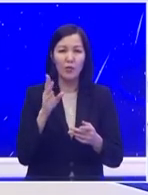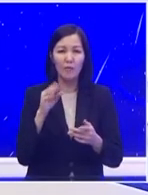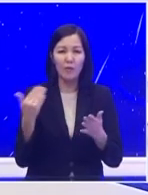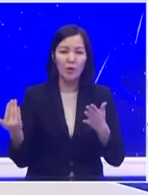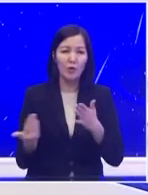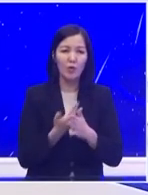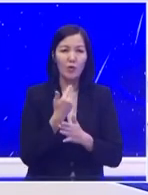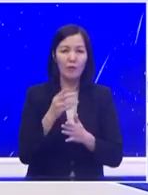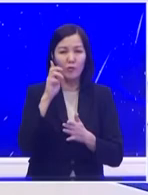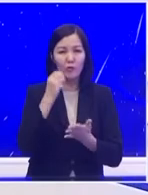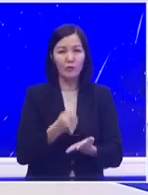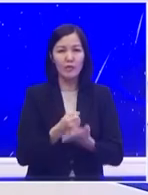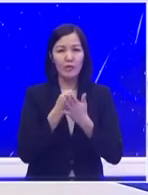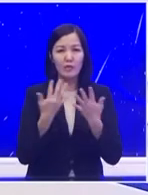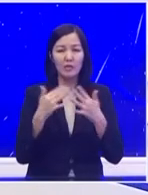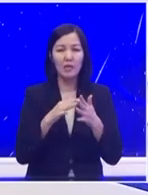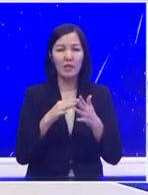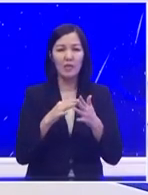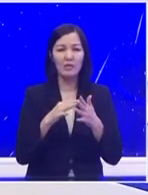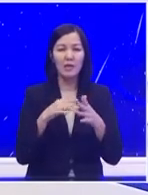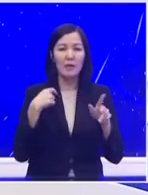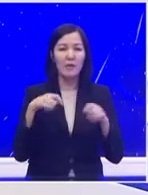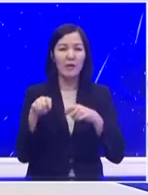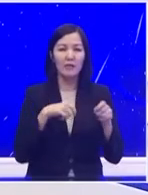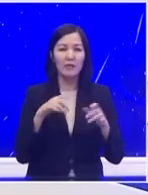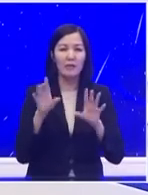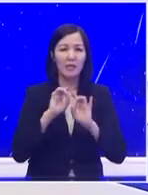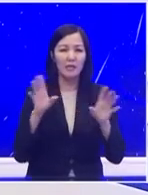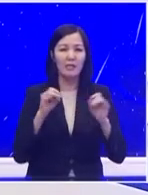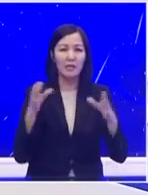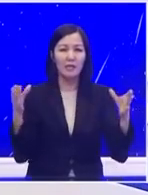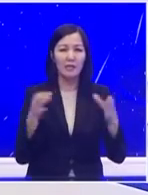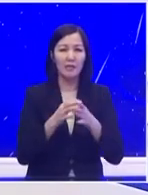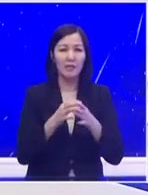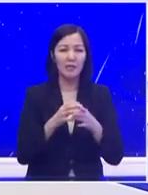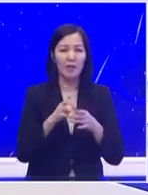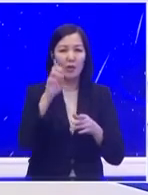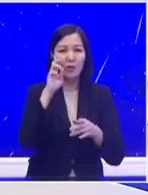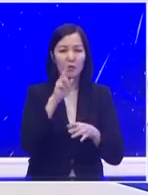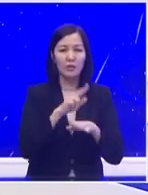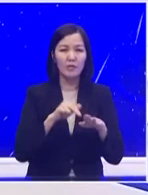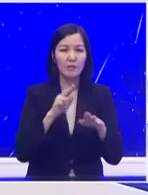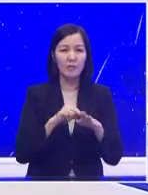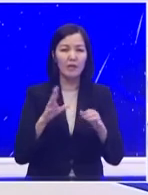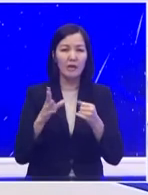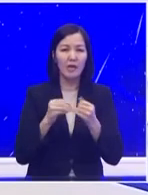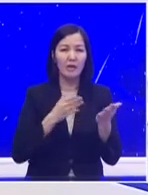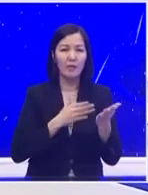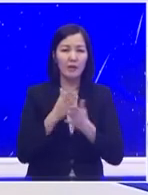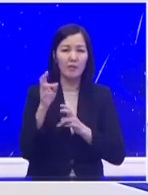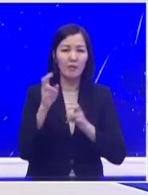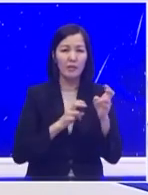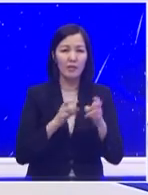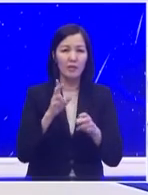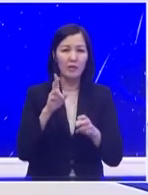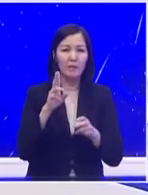и государственной поддержке сельхозтоваропроизводителям рассказал председатель комитета госинспекции в агропромышленном комплексе